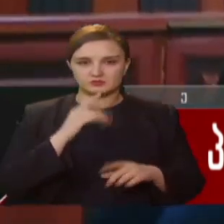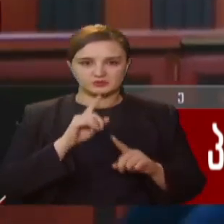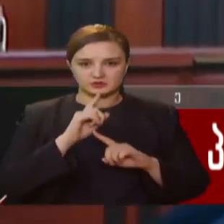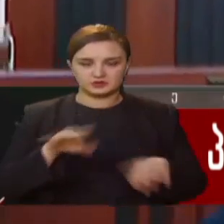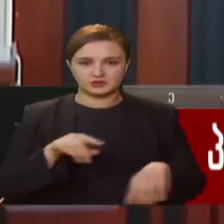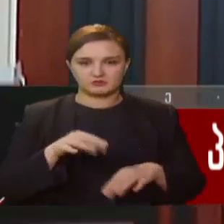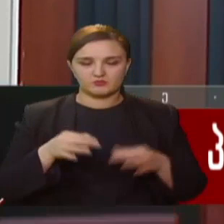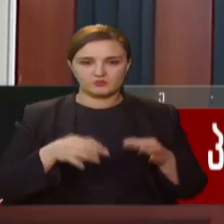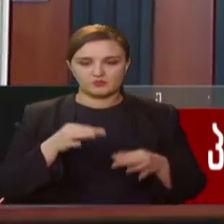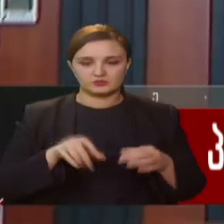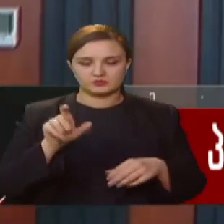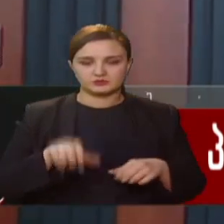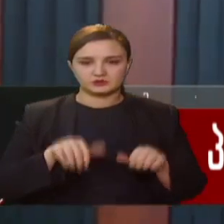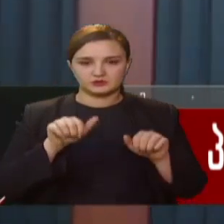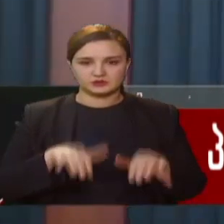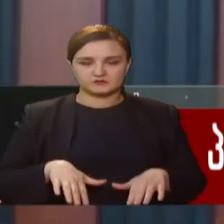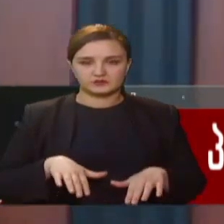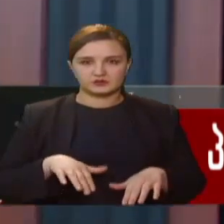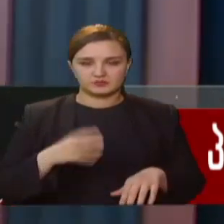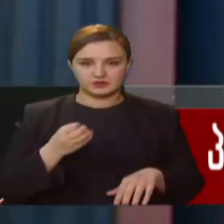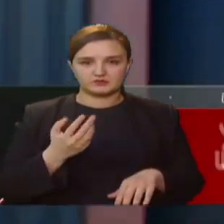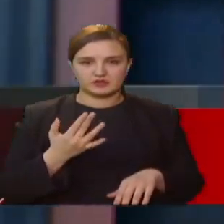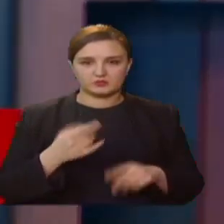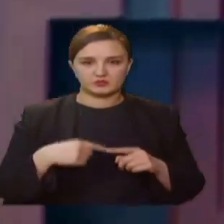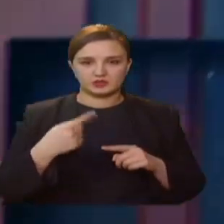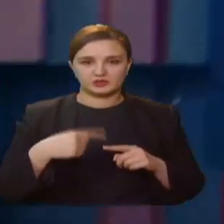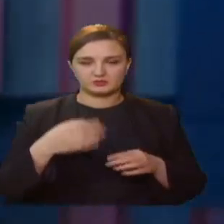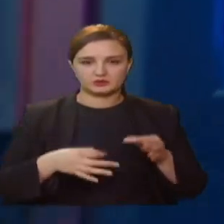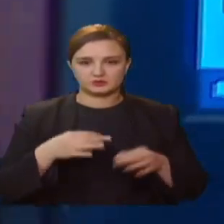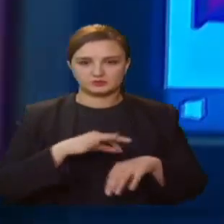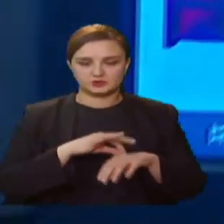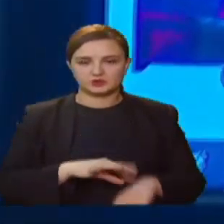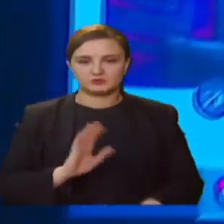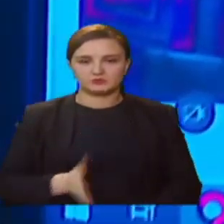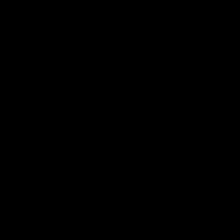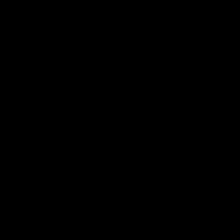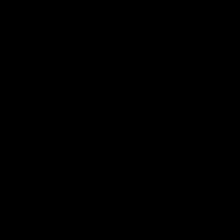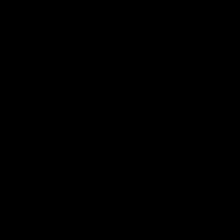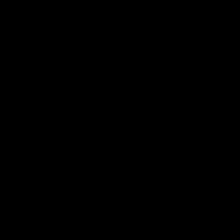იქნება და მოსამართლეს გადაწყვეტილების გამოსატანად კიდევ რამდენიმე ხდომის ჩატარება მოუწევს.